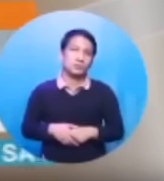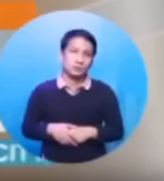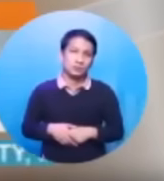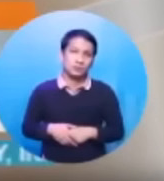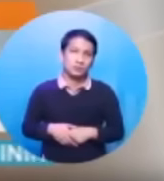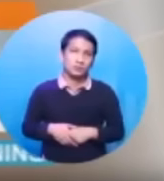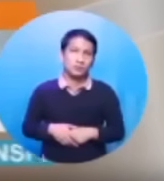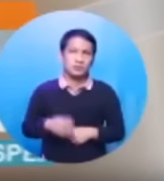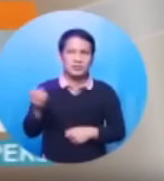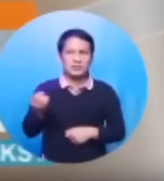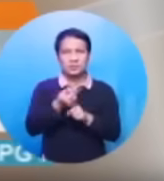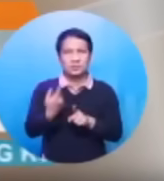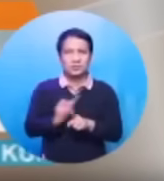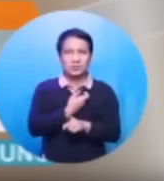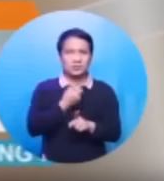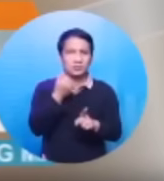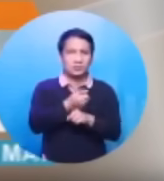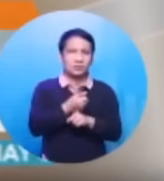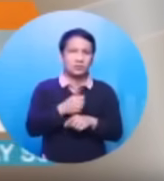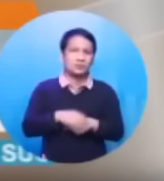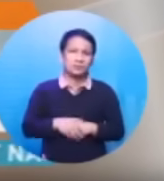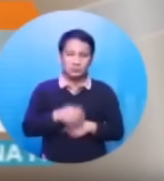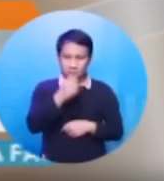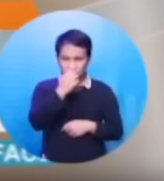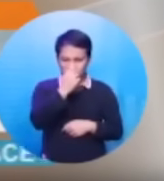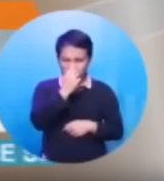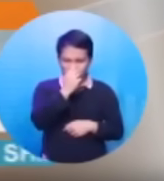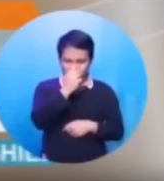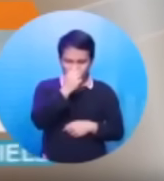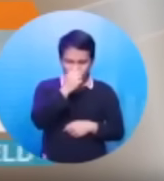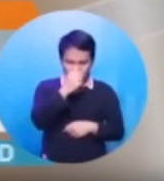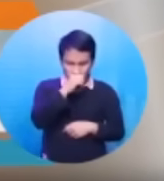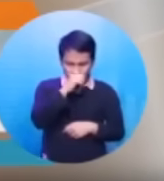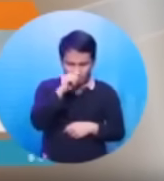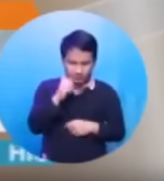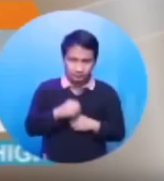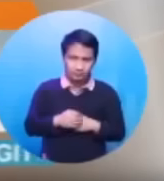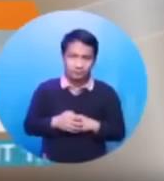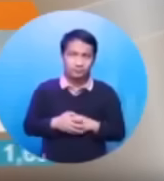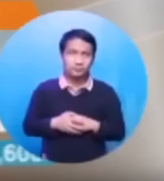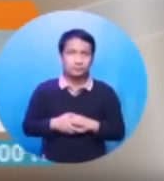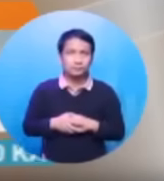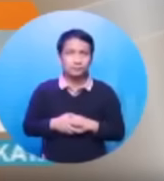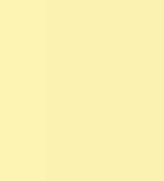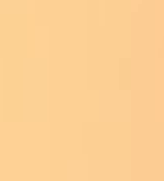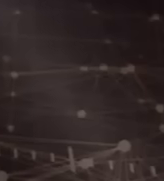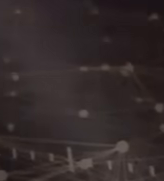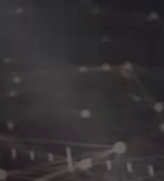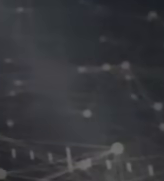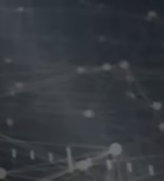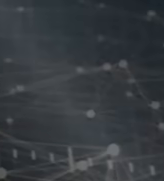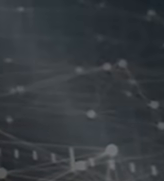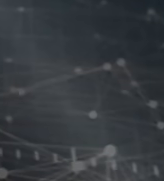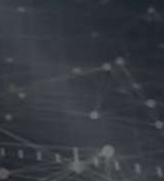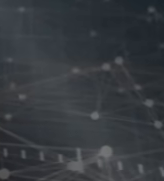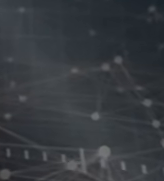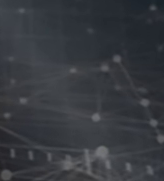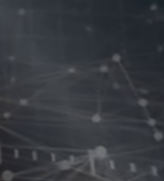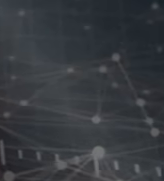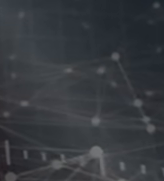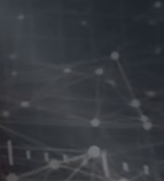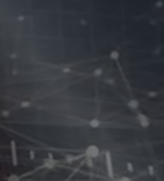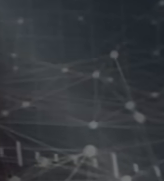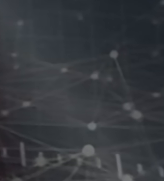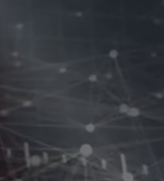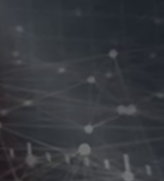Jomel. Ilan po sumapak sa inyo? Dalawa pong lalaki. Okay, sige. Sandali lang po mo, kakusapin natin itong ex nyo. Veronica, magandang